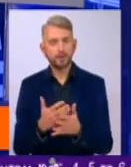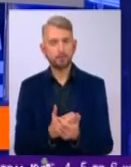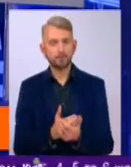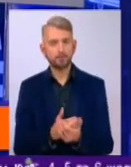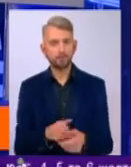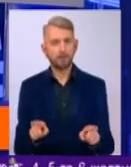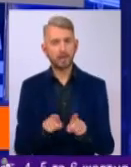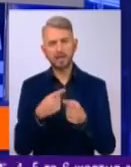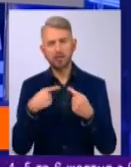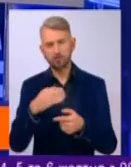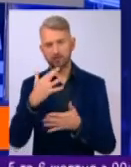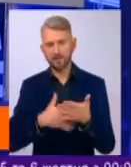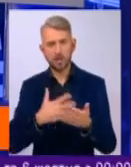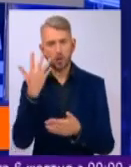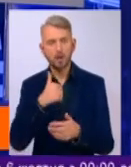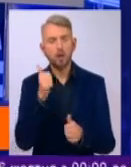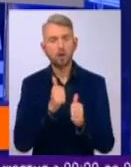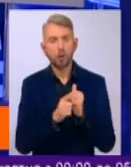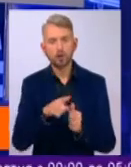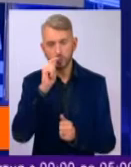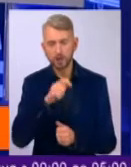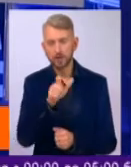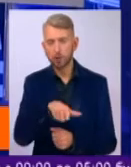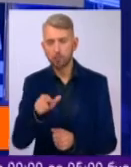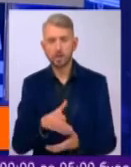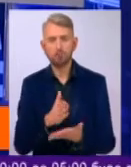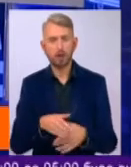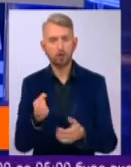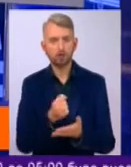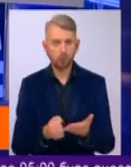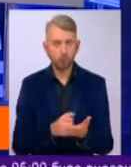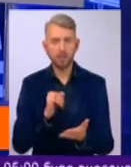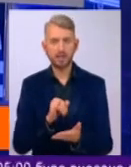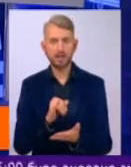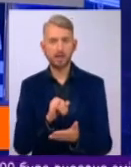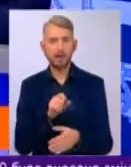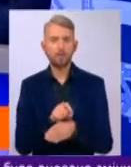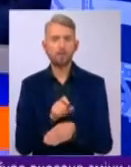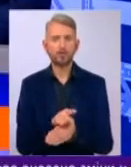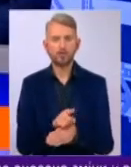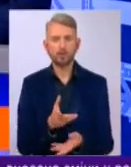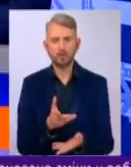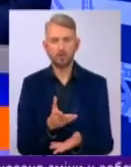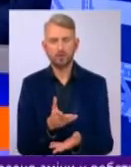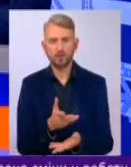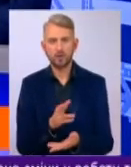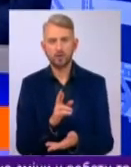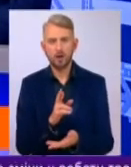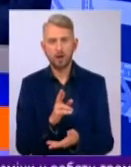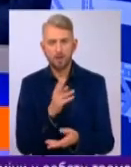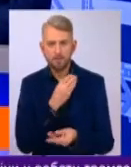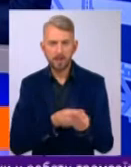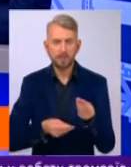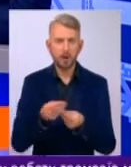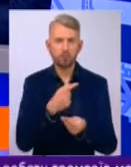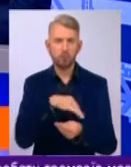то такий інший сценарій, коли кожен із українських громадян має зброю і функцію, як говорить Георгій Учайкін, підміняють